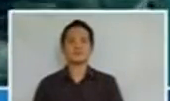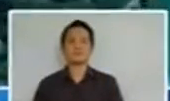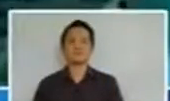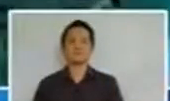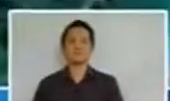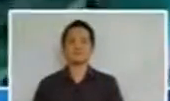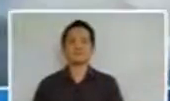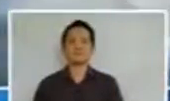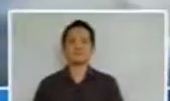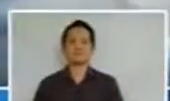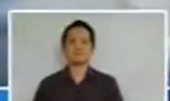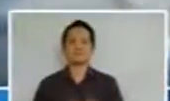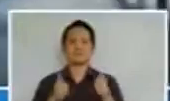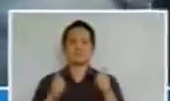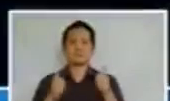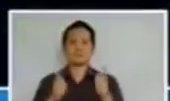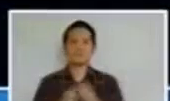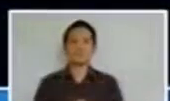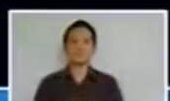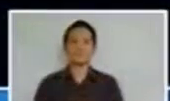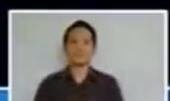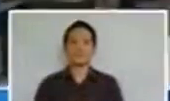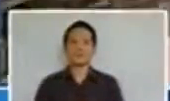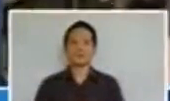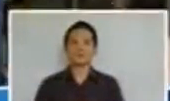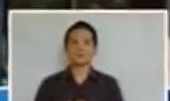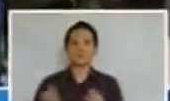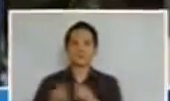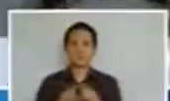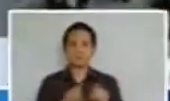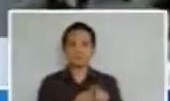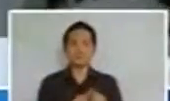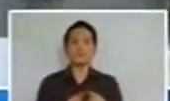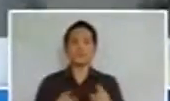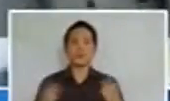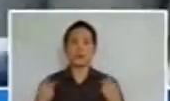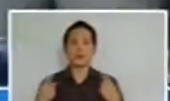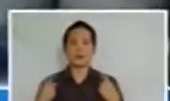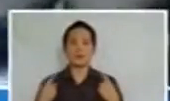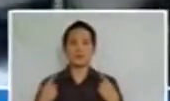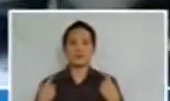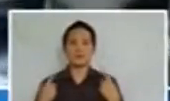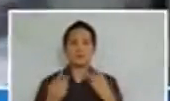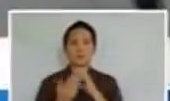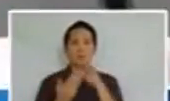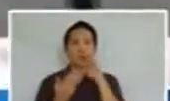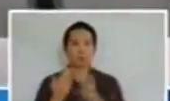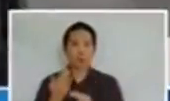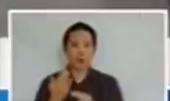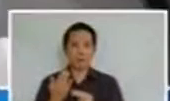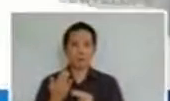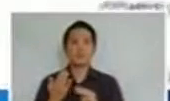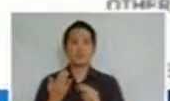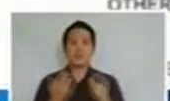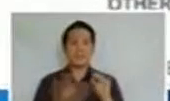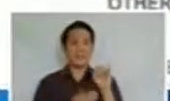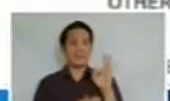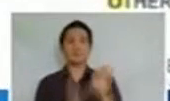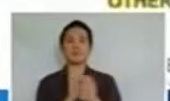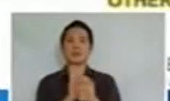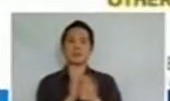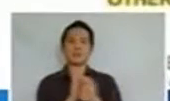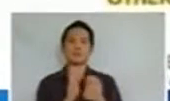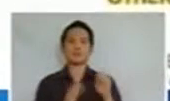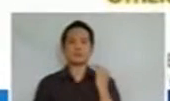Upang mabigyan ng pangmatagalang tulong ang ating mga kababayang nais magbalik probinsya at makapagsimulang muli, pinagtibay ni